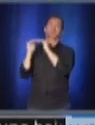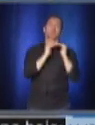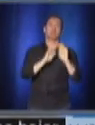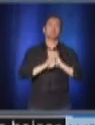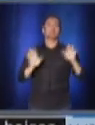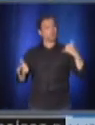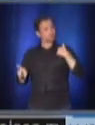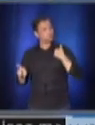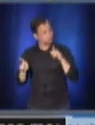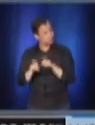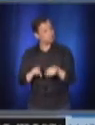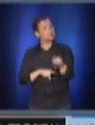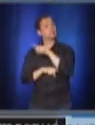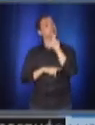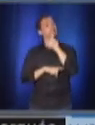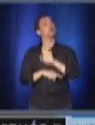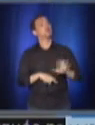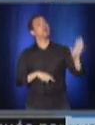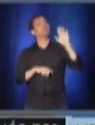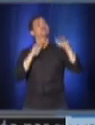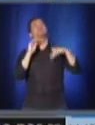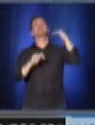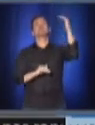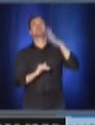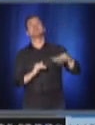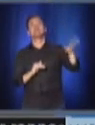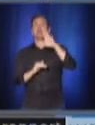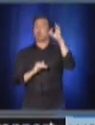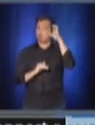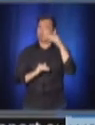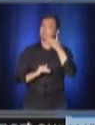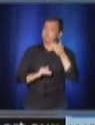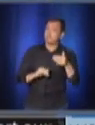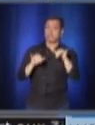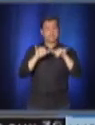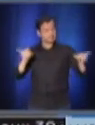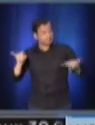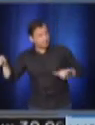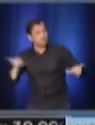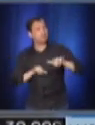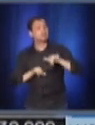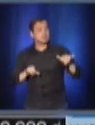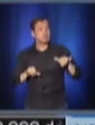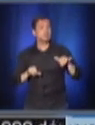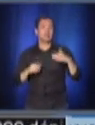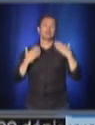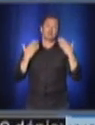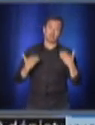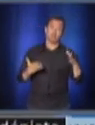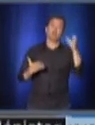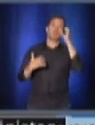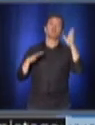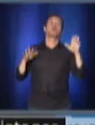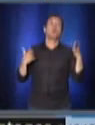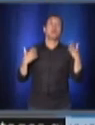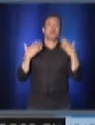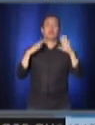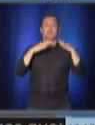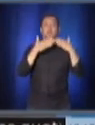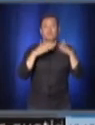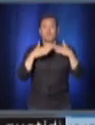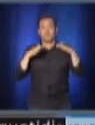au confinement. Les Québécois ont très bien répondu au confinement. Là, j'aimerais qu'ils répondent bien au déconfinement conditionnel, qui veut